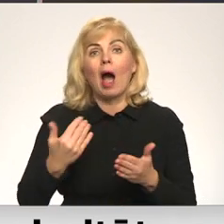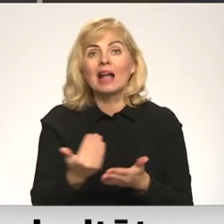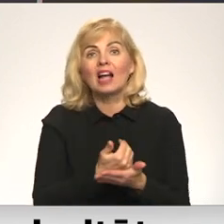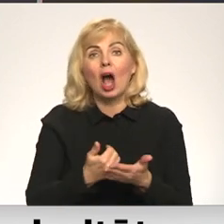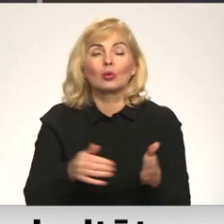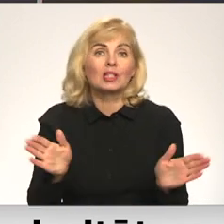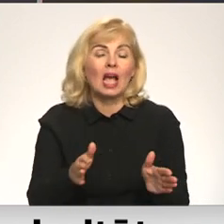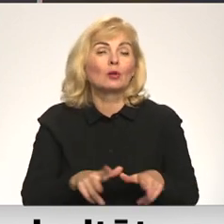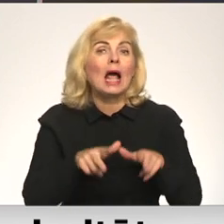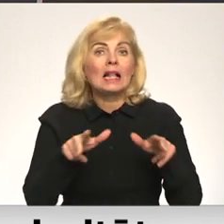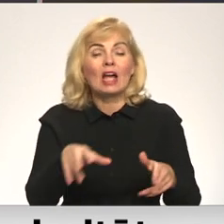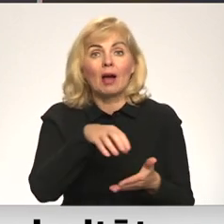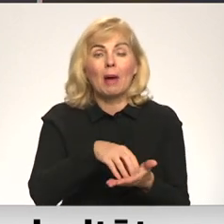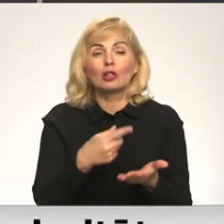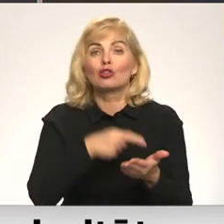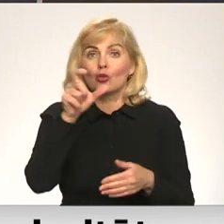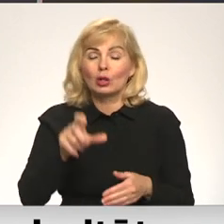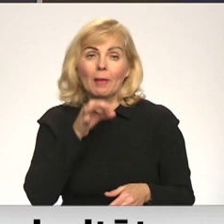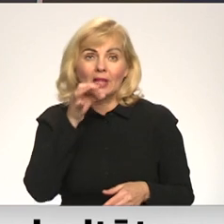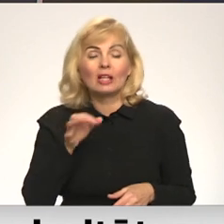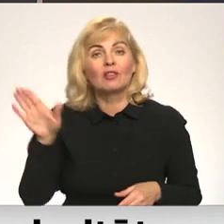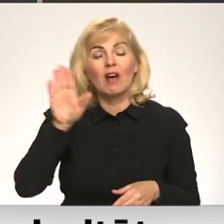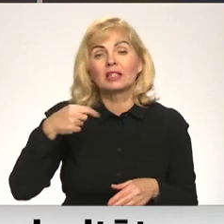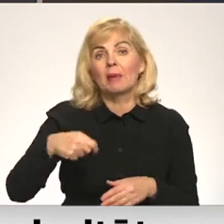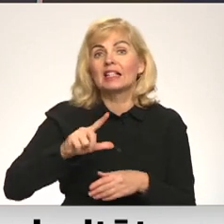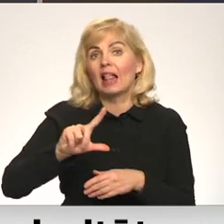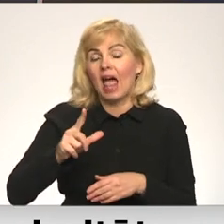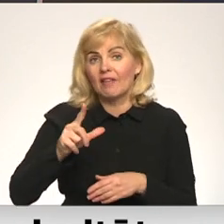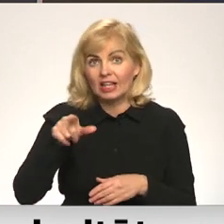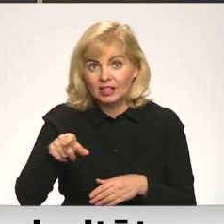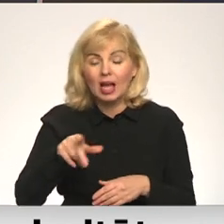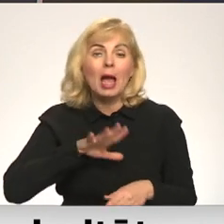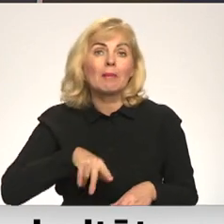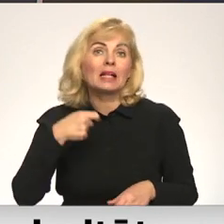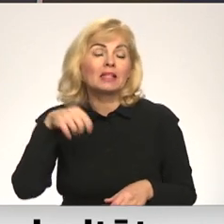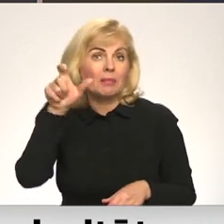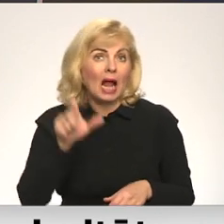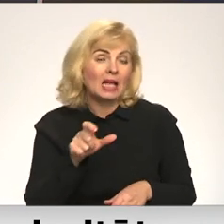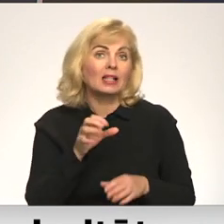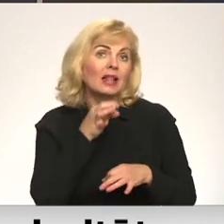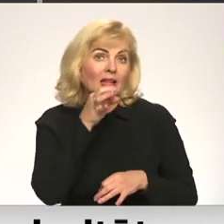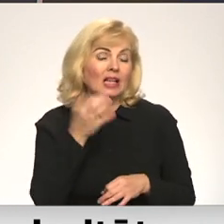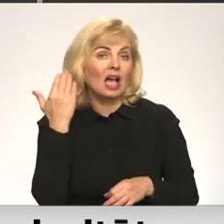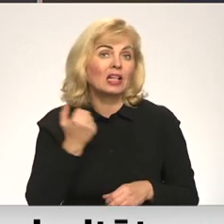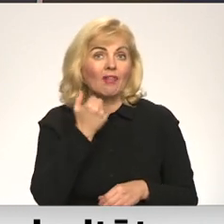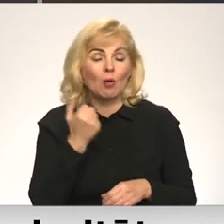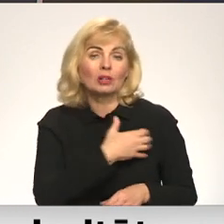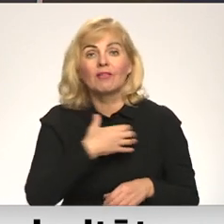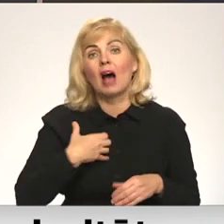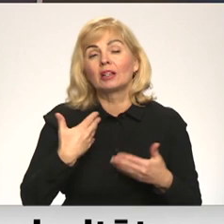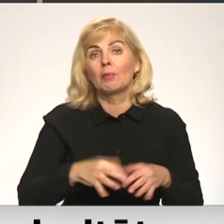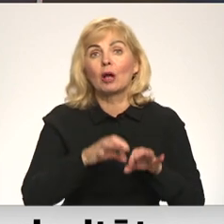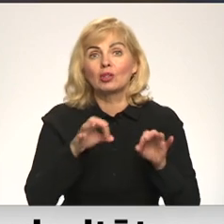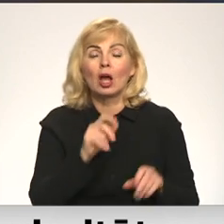sēdes lielvārdas bāzē žurnālistiem sacīja valsts prezidents Egils Levits. Pēc prezidenta paustā aizvadīto gadu laikā valdība ir sākusi